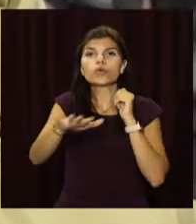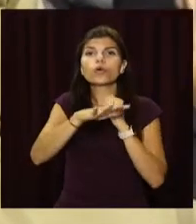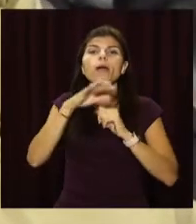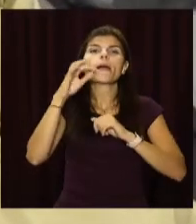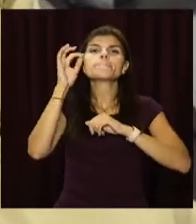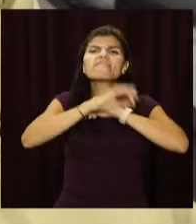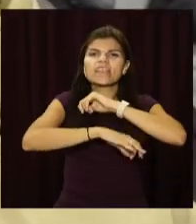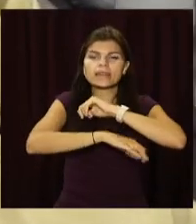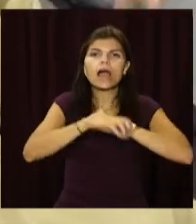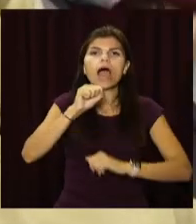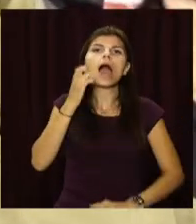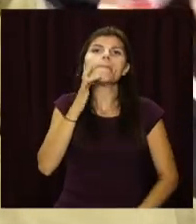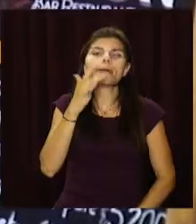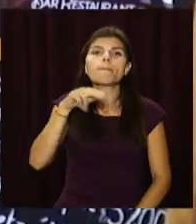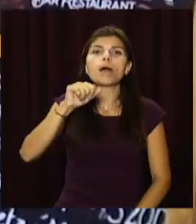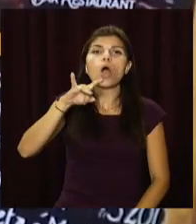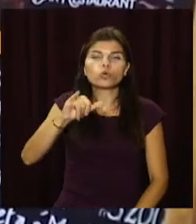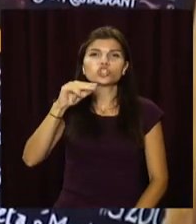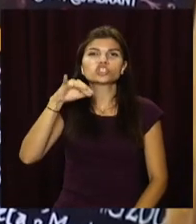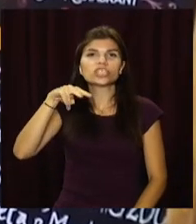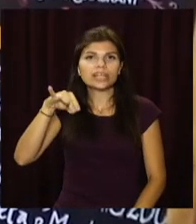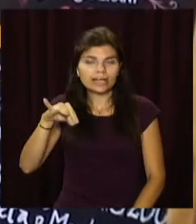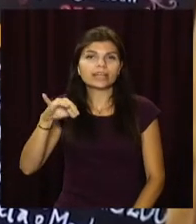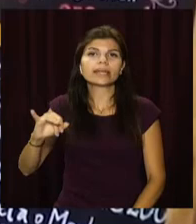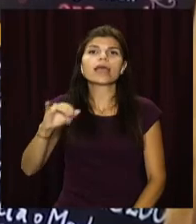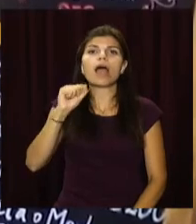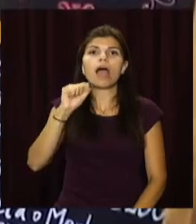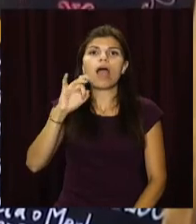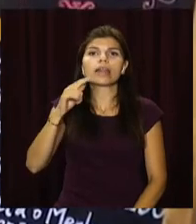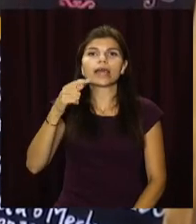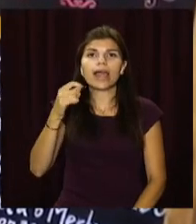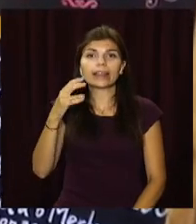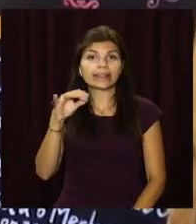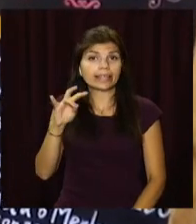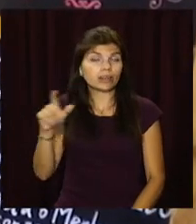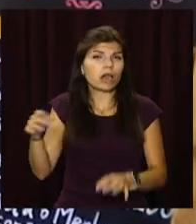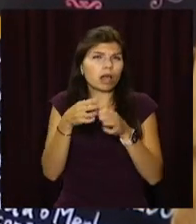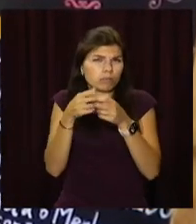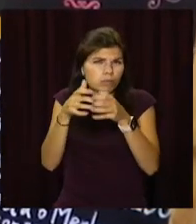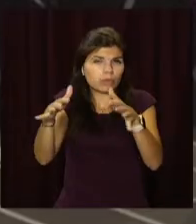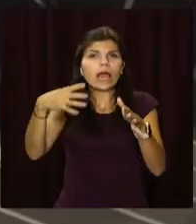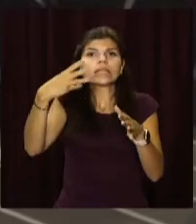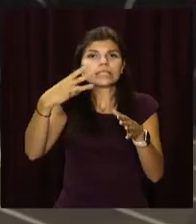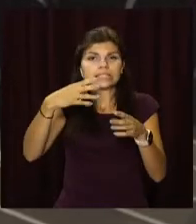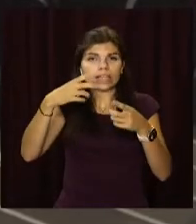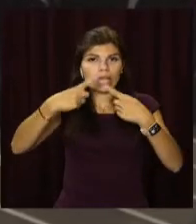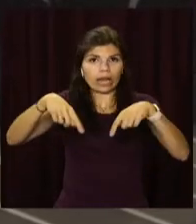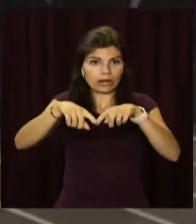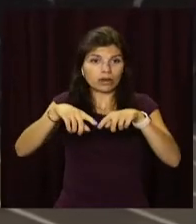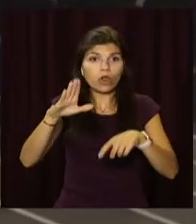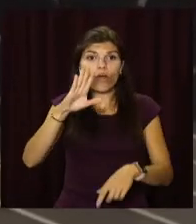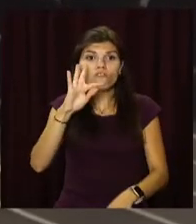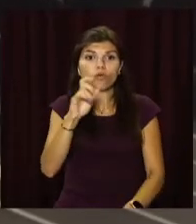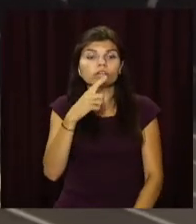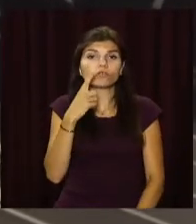Південної Америки, зокрема в Перу, Чилі, Еквадорі та Аргентині. Наразі він розповсюдився в понад 30 країнах світу. У ВООЗ